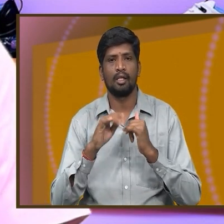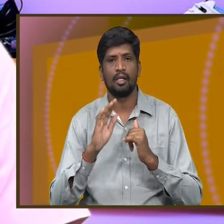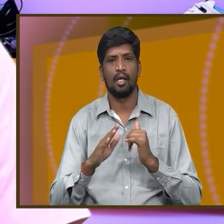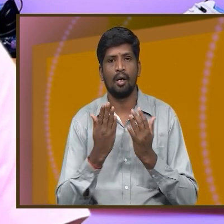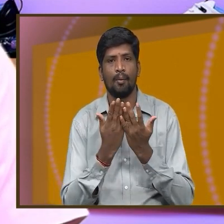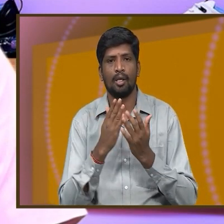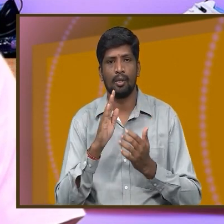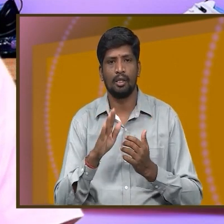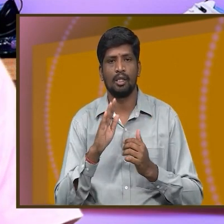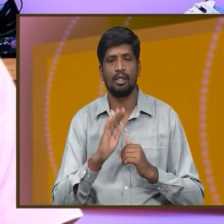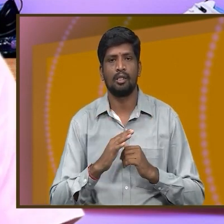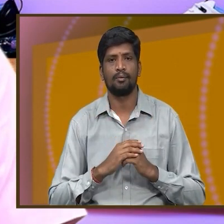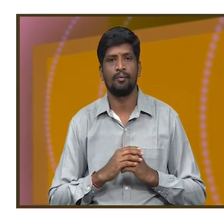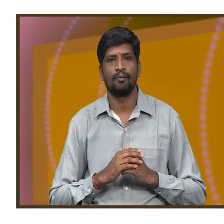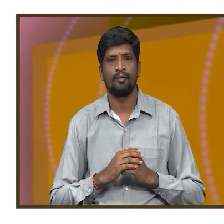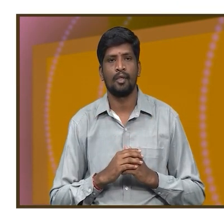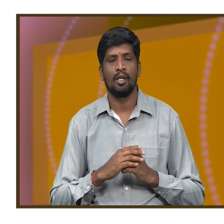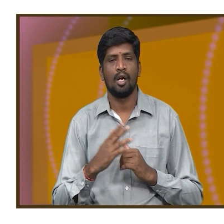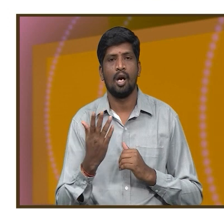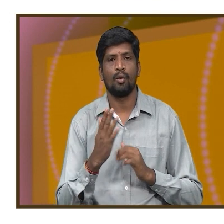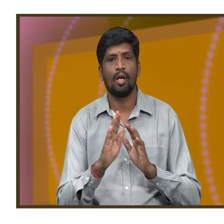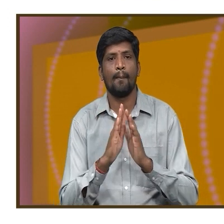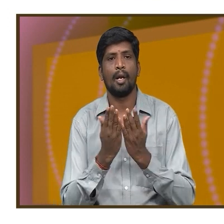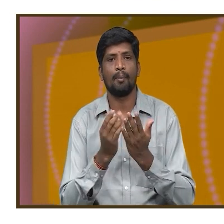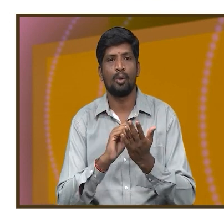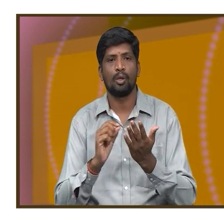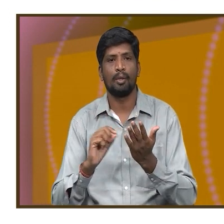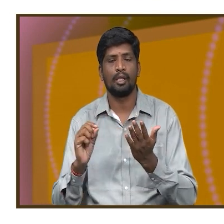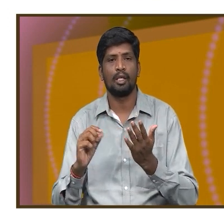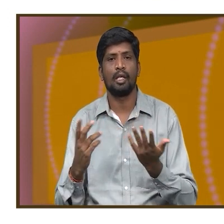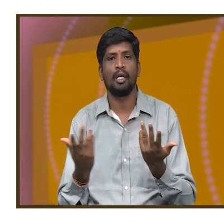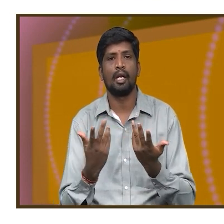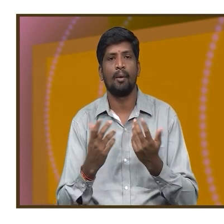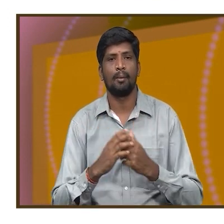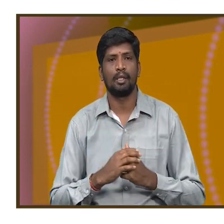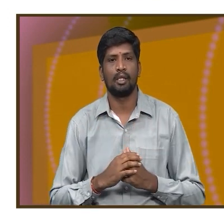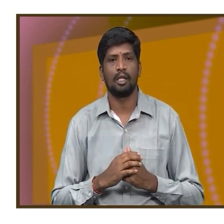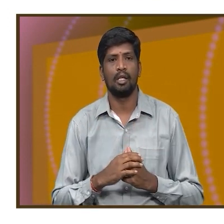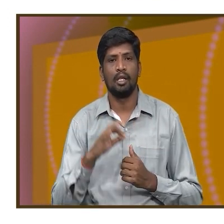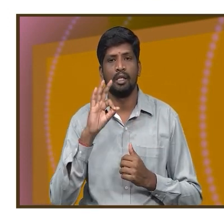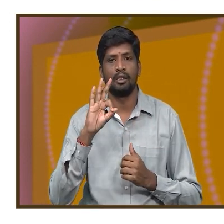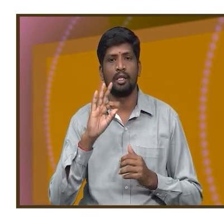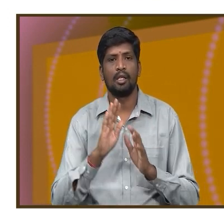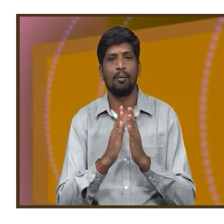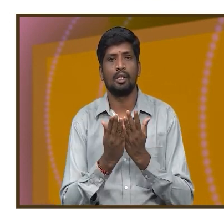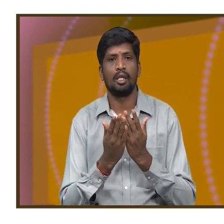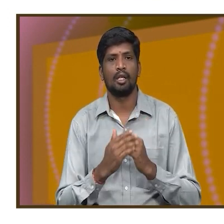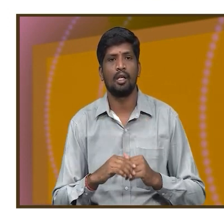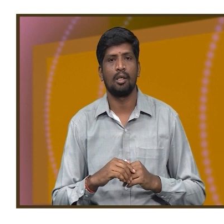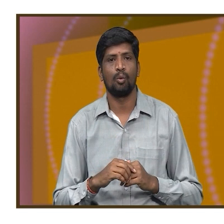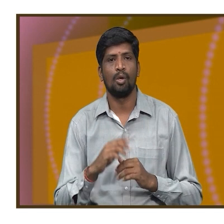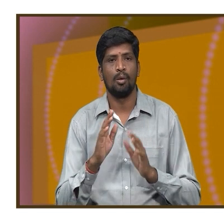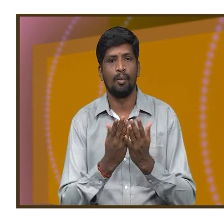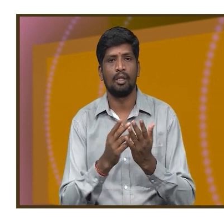இணைஞ்சிருக்க ஒரு பாடப்பகுதியாக வச்சுருக்காங்க. அதில் அவருடைய படைப்புகள்னு சொல்லணும்னா ரொம்ப சிறந்த படைப்புகள்னு சொல்லும் பொழுது உப